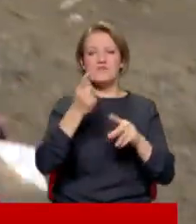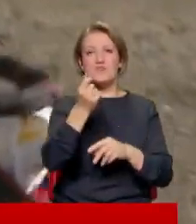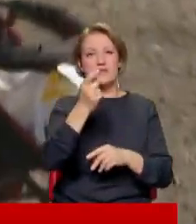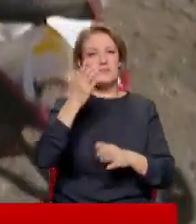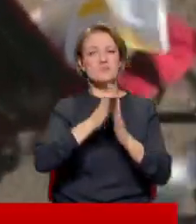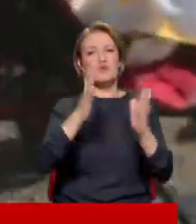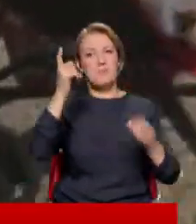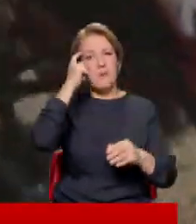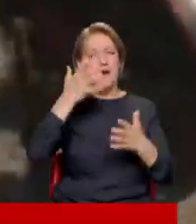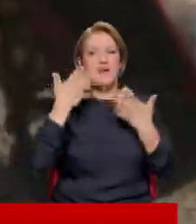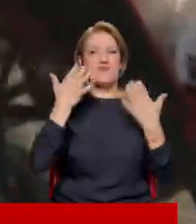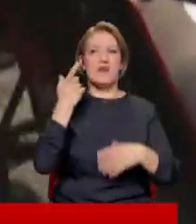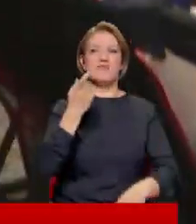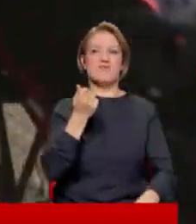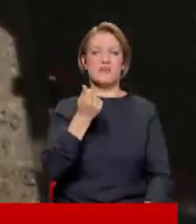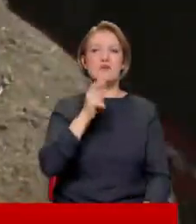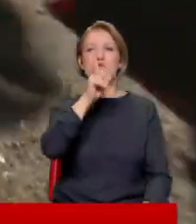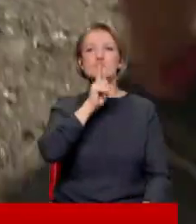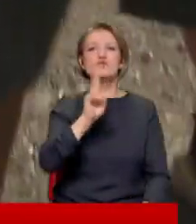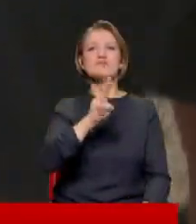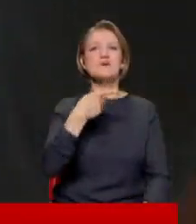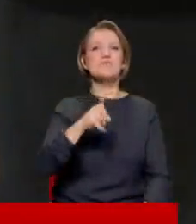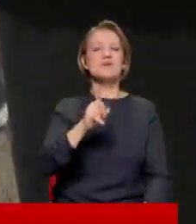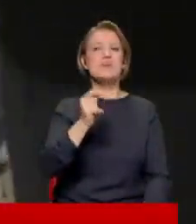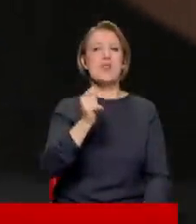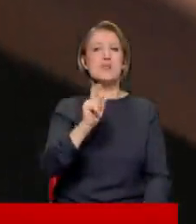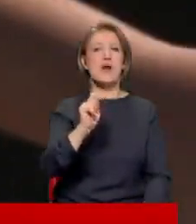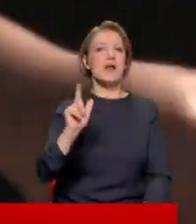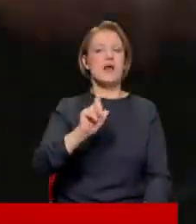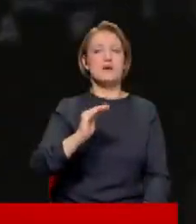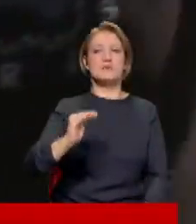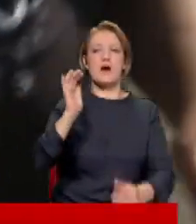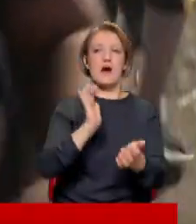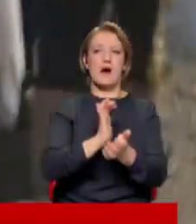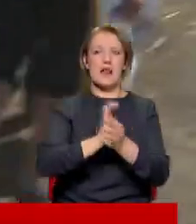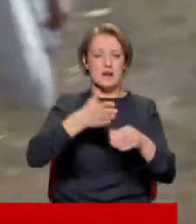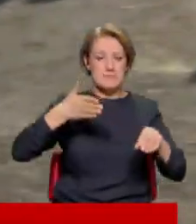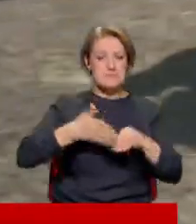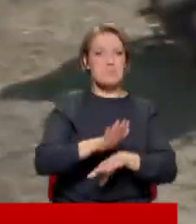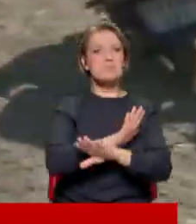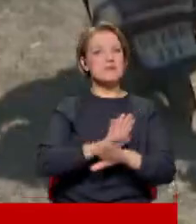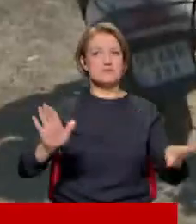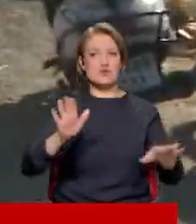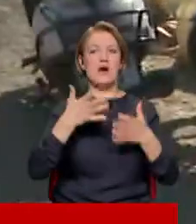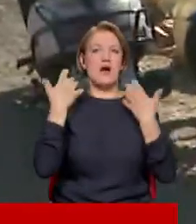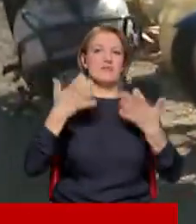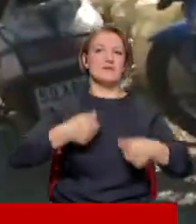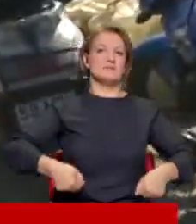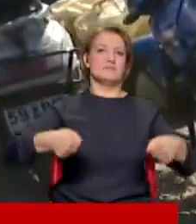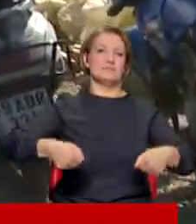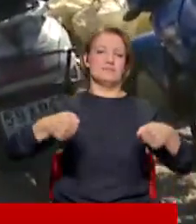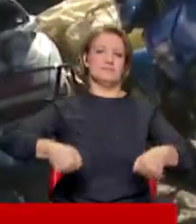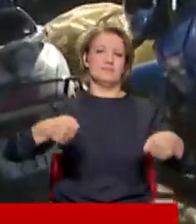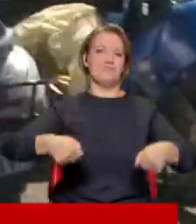büyükbaş hayvanların fiyatları 120 bin liralara kadar çıktı. İşte aileler kesmişler hayvanlarını ve